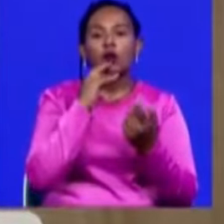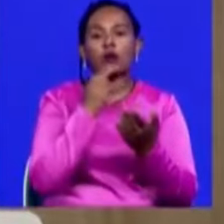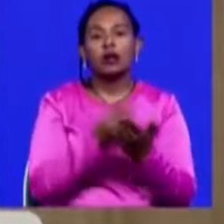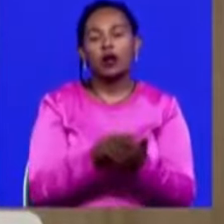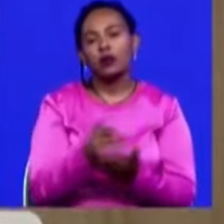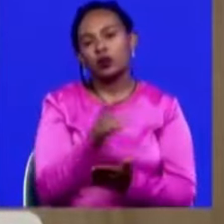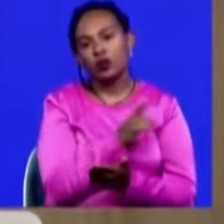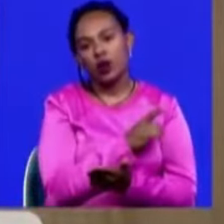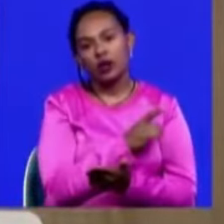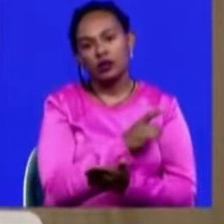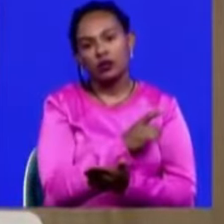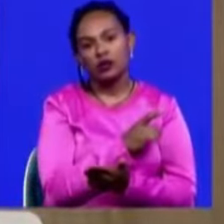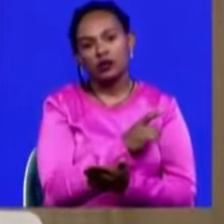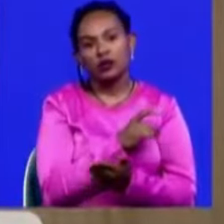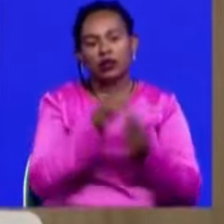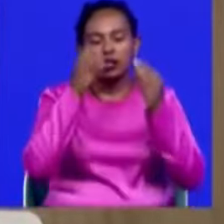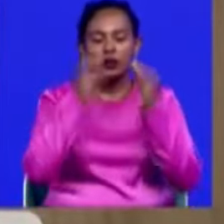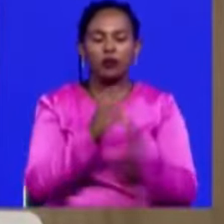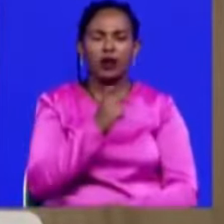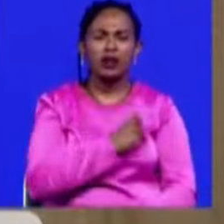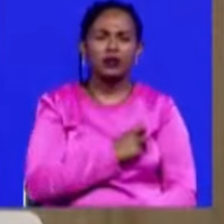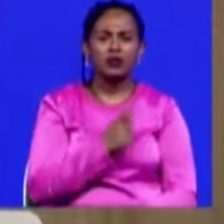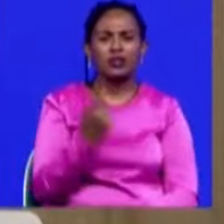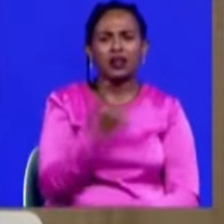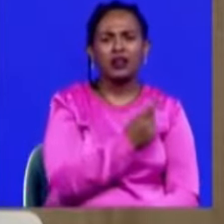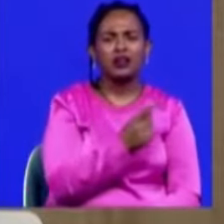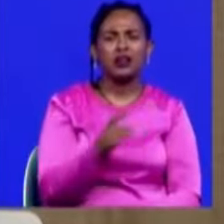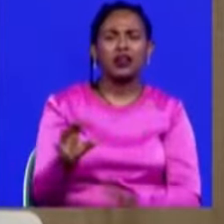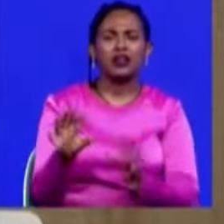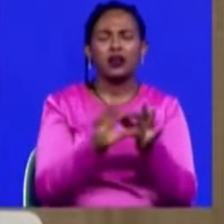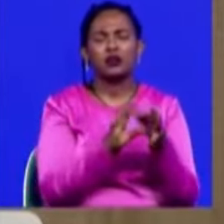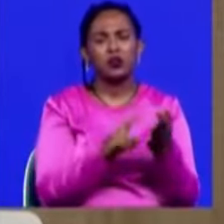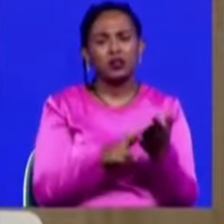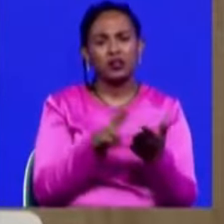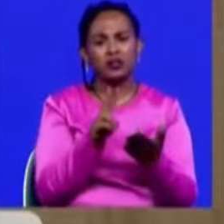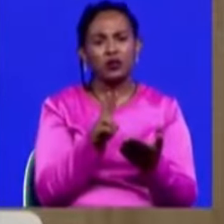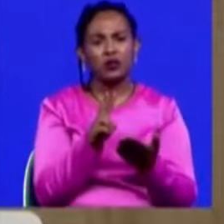ይሆናል። የመምህራን ደሞዝ ከአንዳንድ ክልል ጋር ተያይዞ የተነሳው